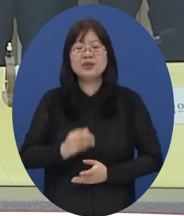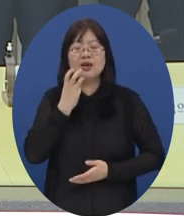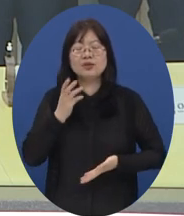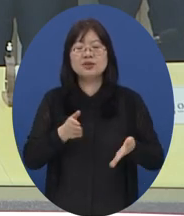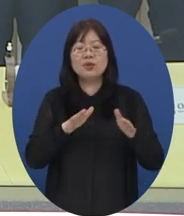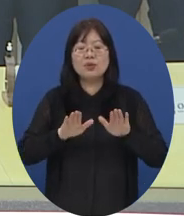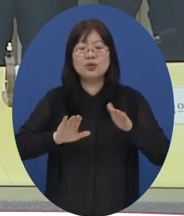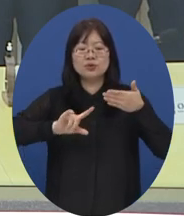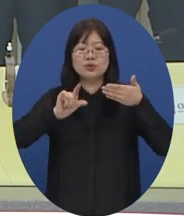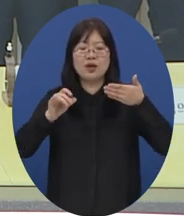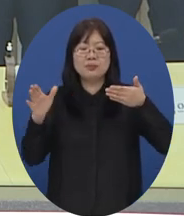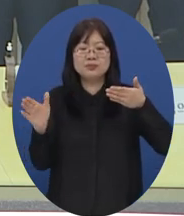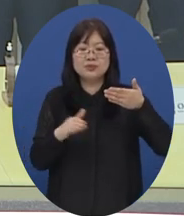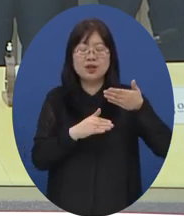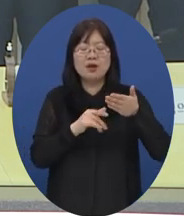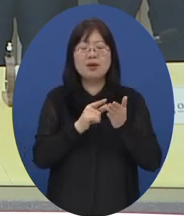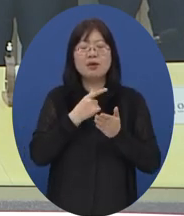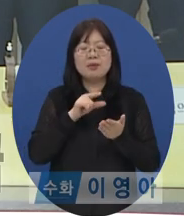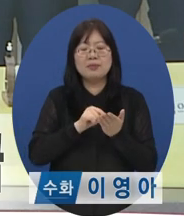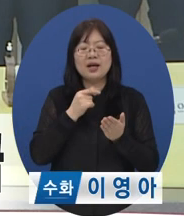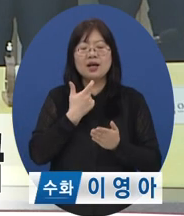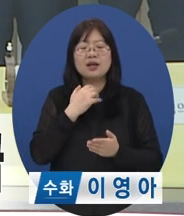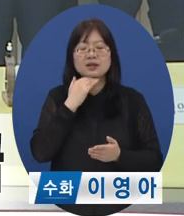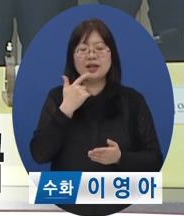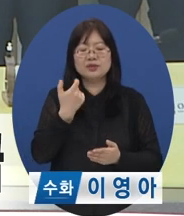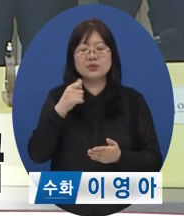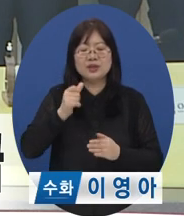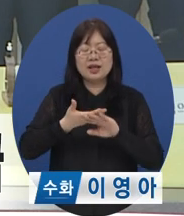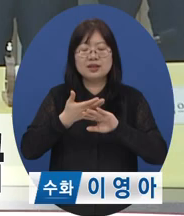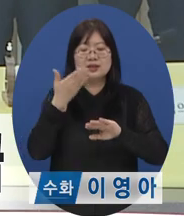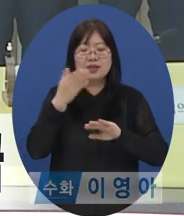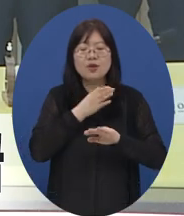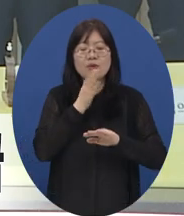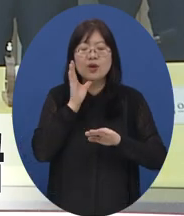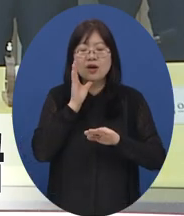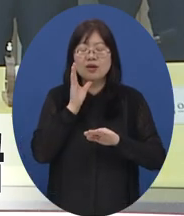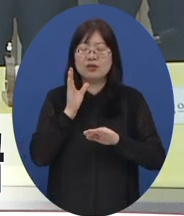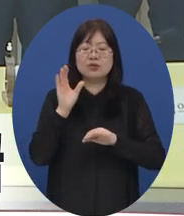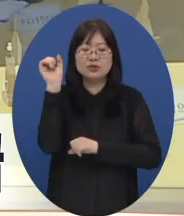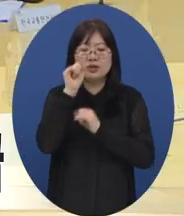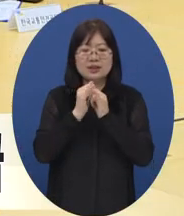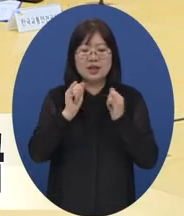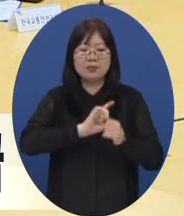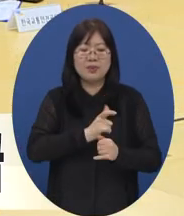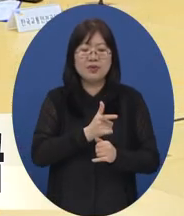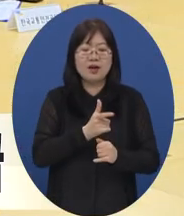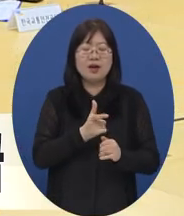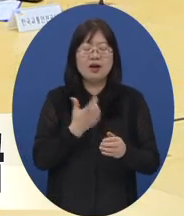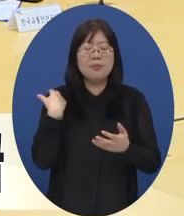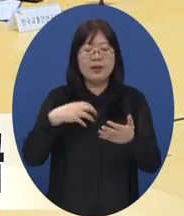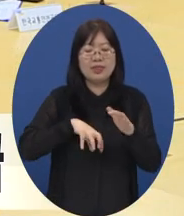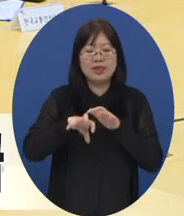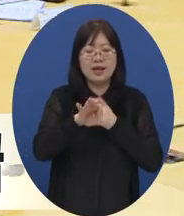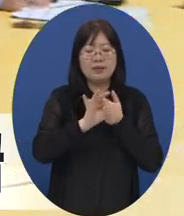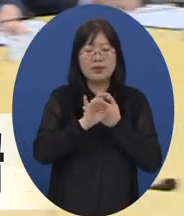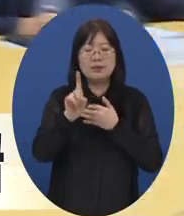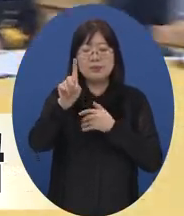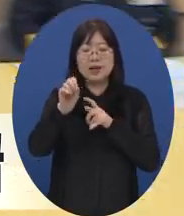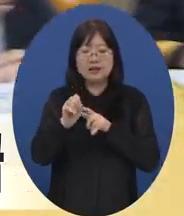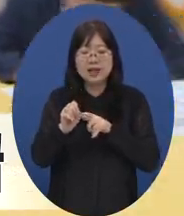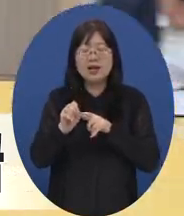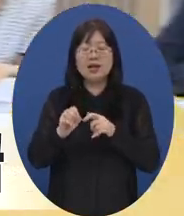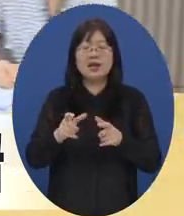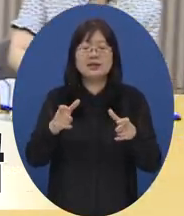경우 도는 올해 9월부터 돈에 만 65세 이상 고령 운전자가 연어를 반납하면 10만원 상당의 지 옆에 를 지급합니다